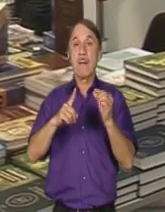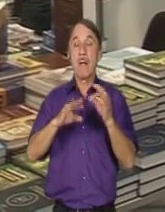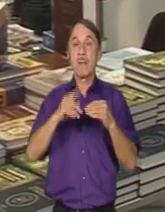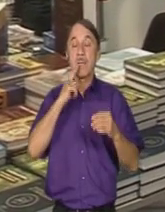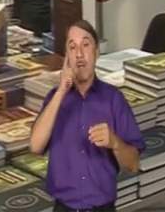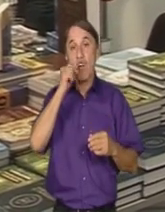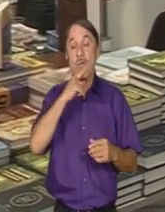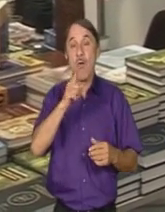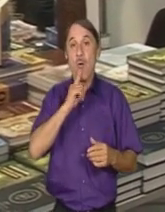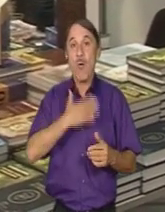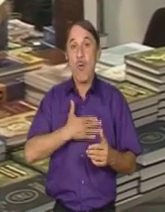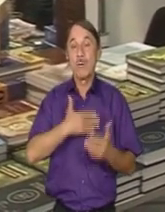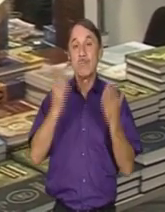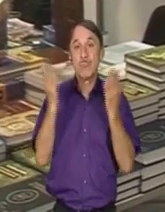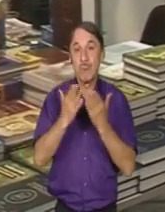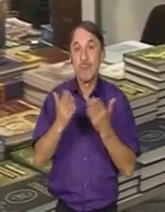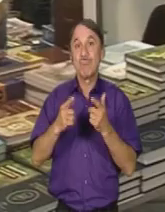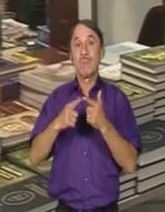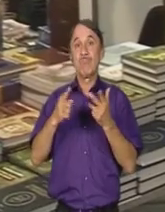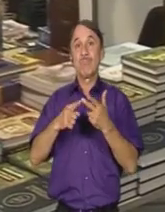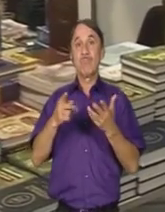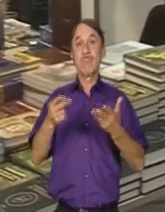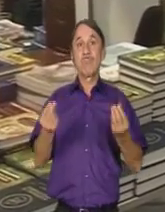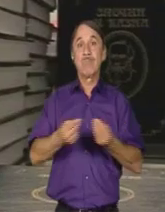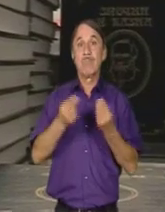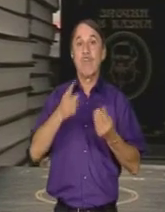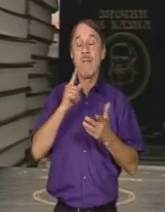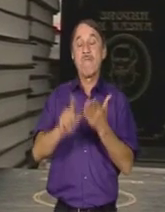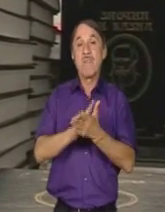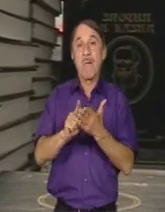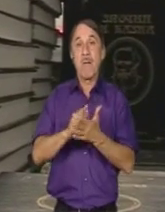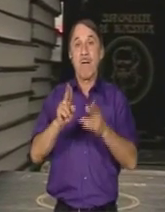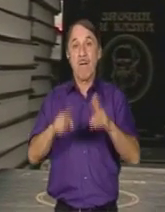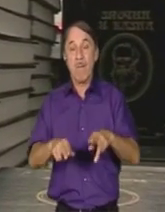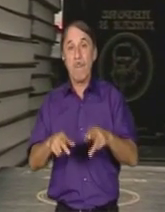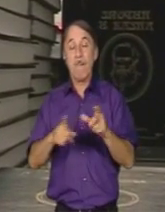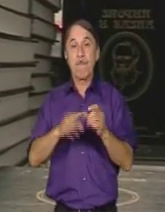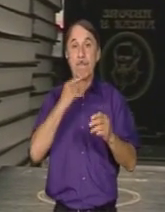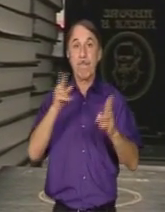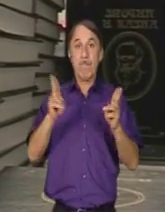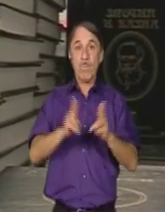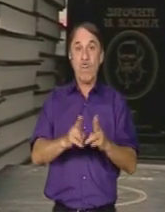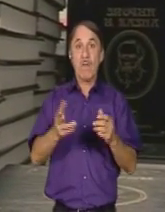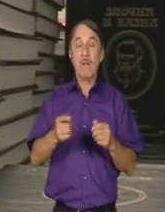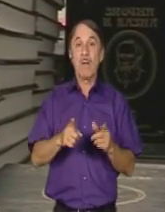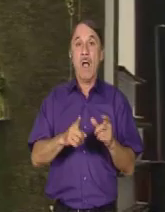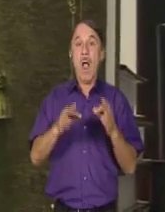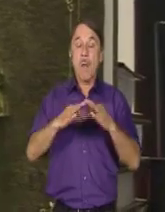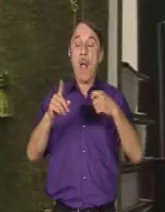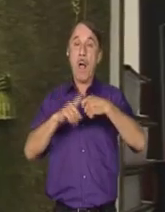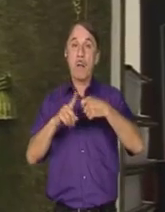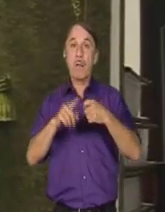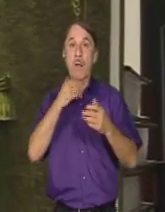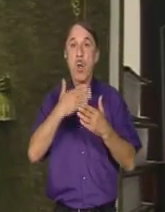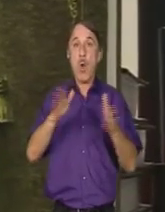svoju robu ljudima koji ne smeju biti pametni i ne smeju imati slobodnog vremena. Povratak klasicima poput Ane Karenjine